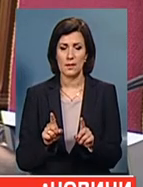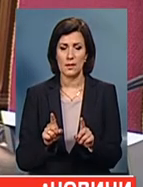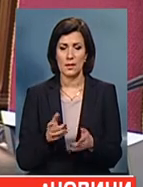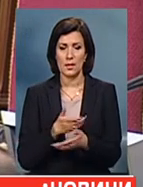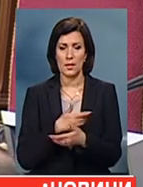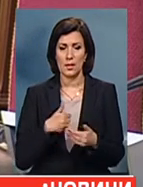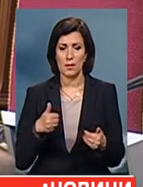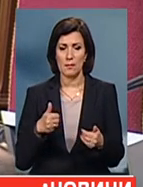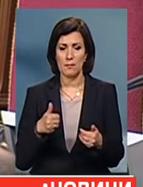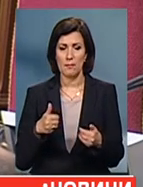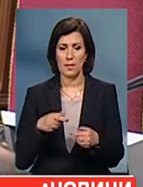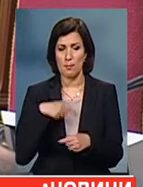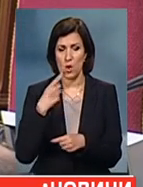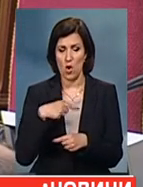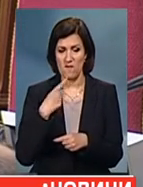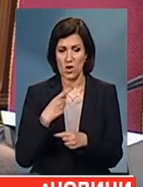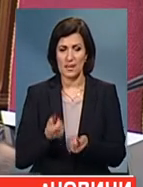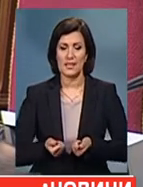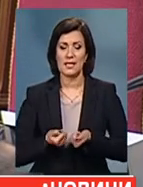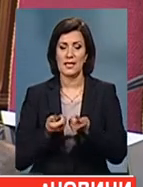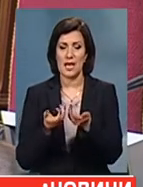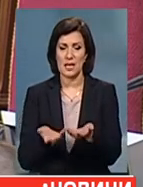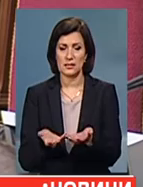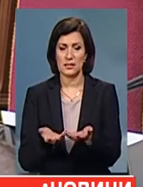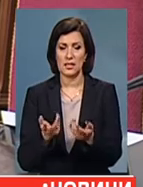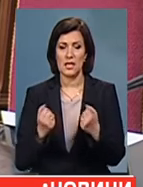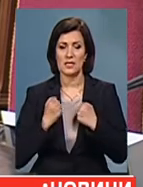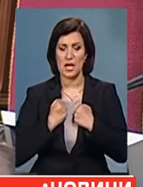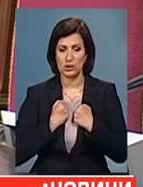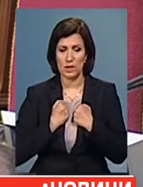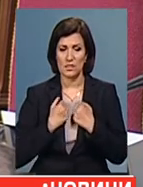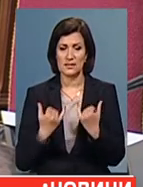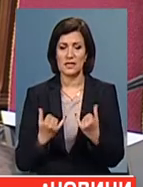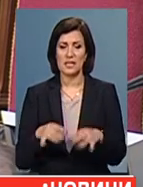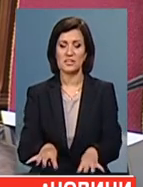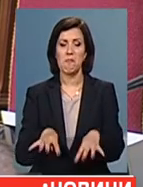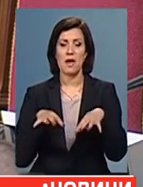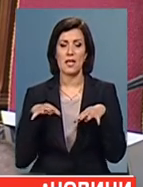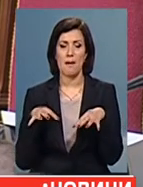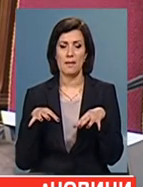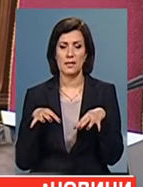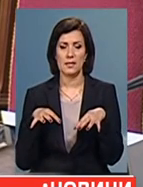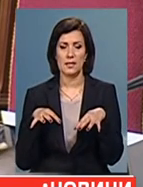ми проговорили ряд ратифікацій. На жаль, в нас зараз в парламенті